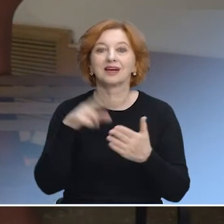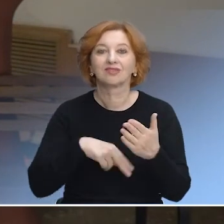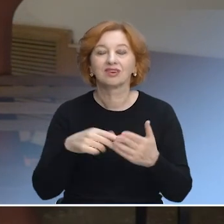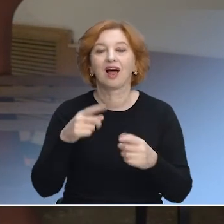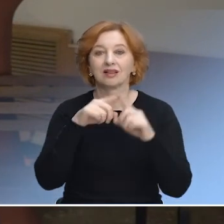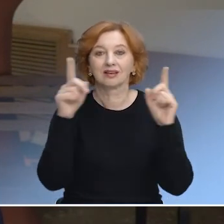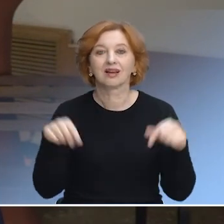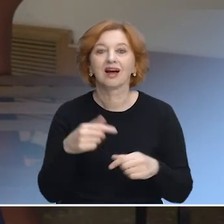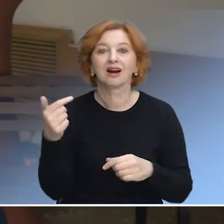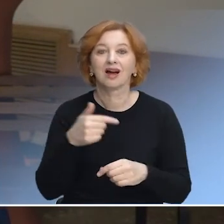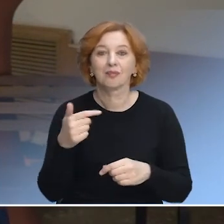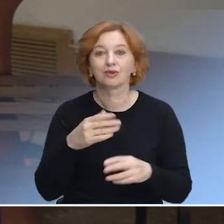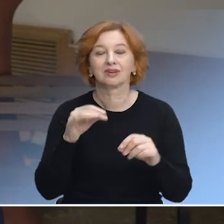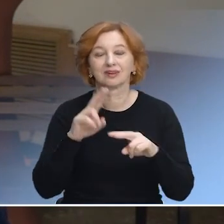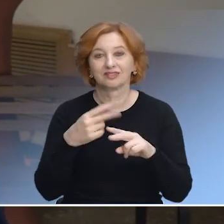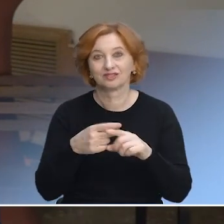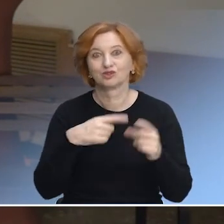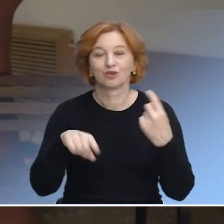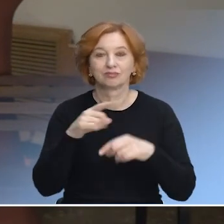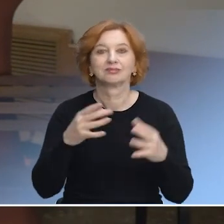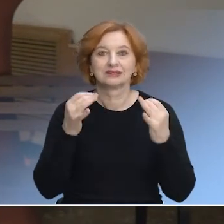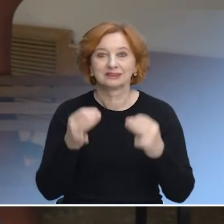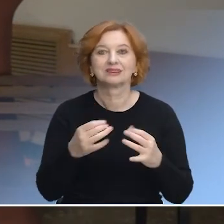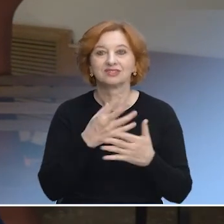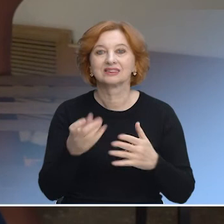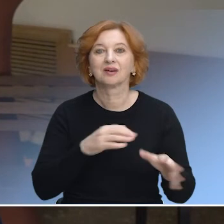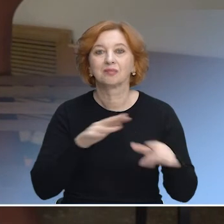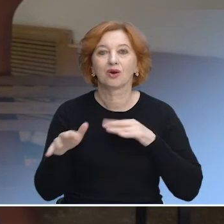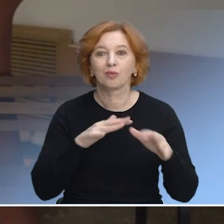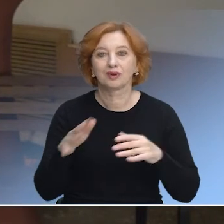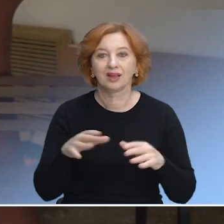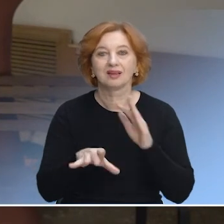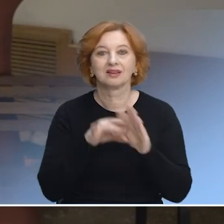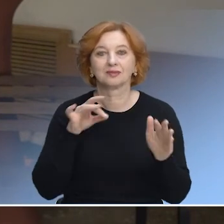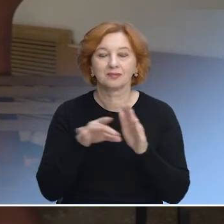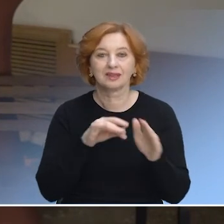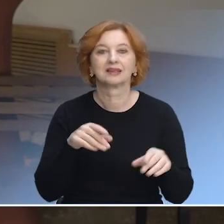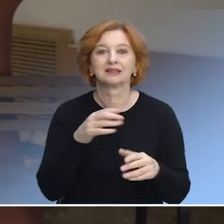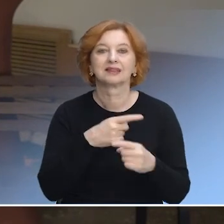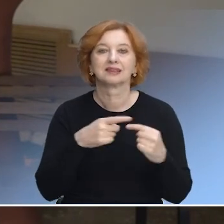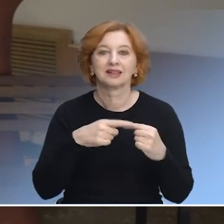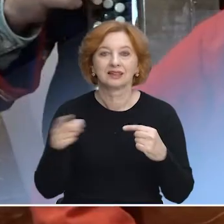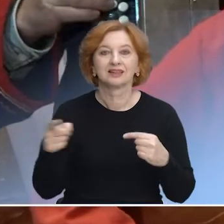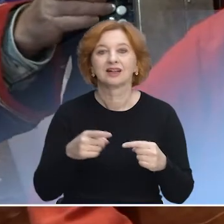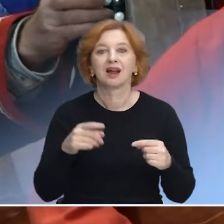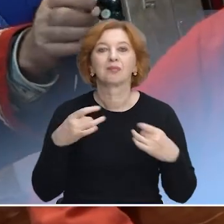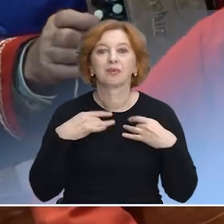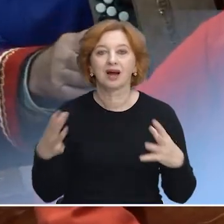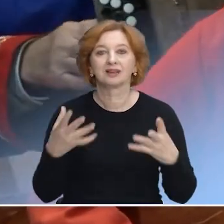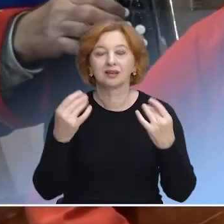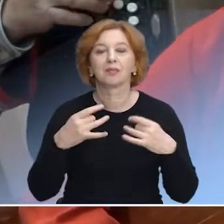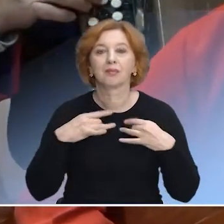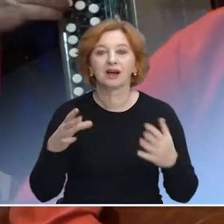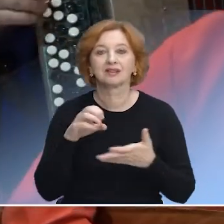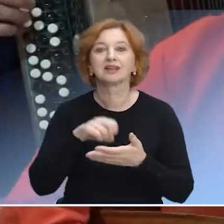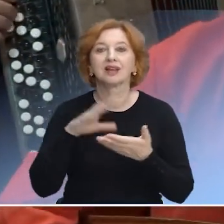и оценить свои возможности, а также найти занятия вот в эти длительные праздничные дни. В рамках